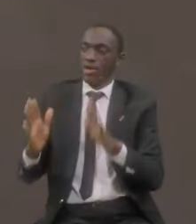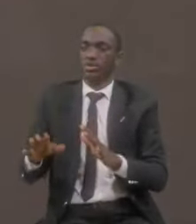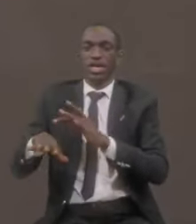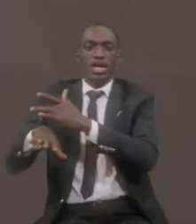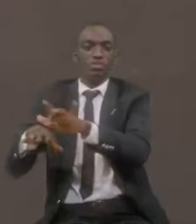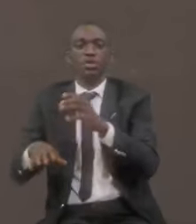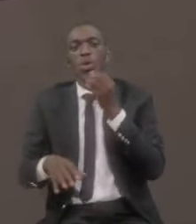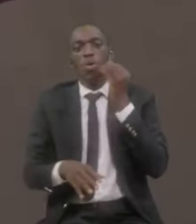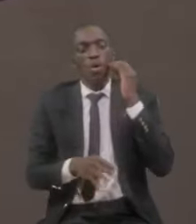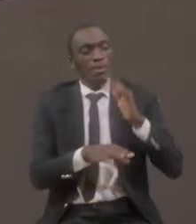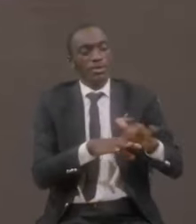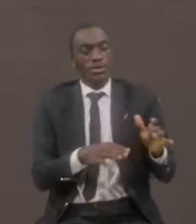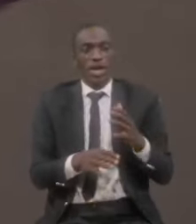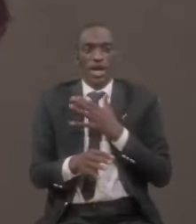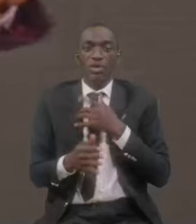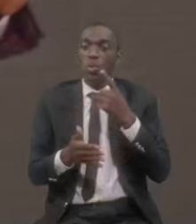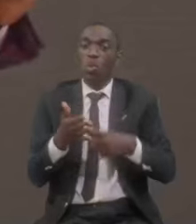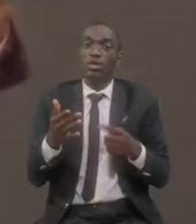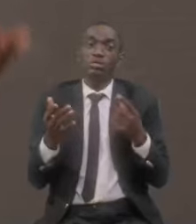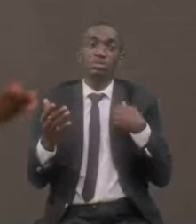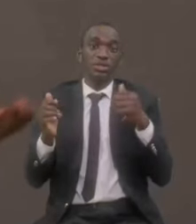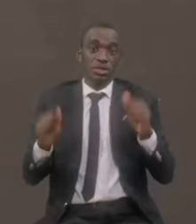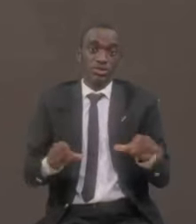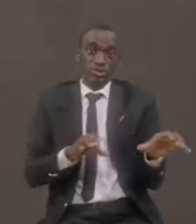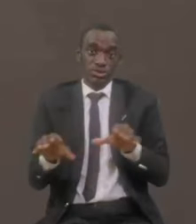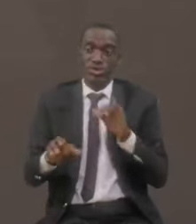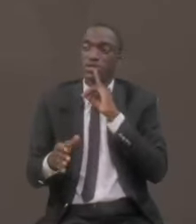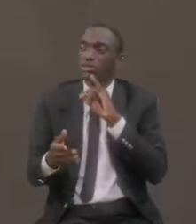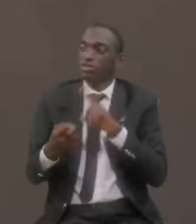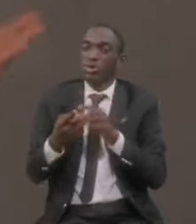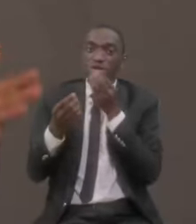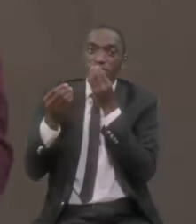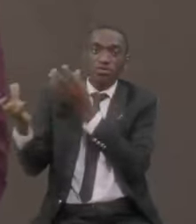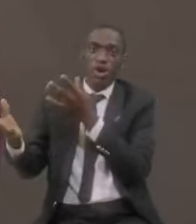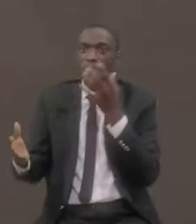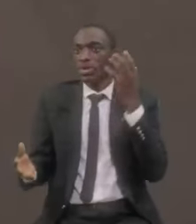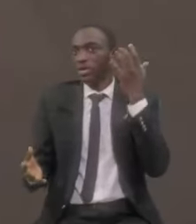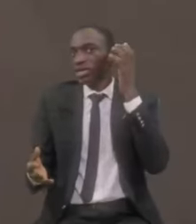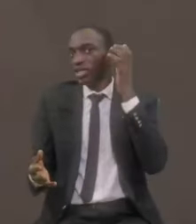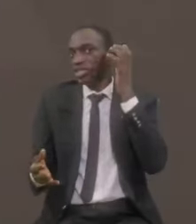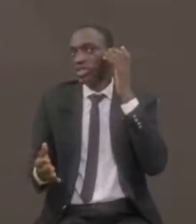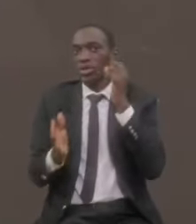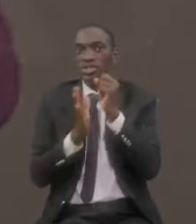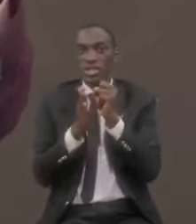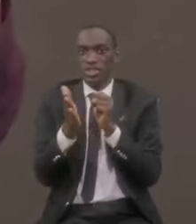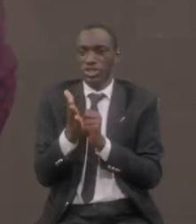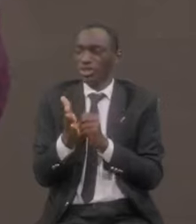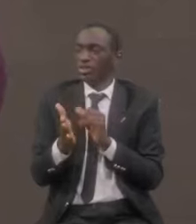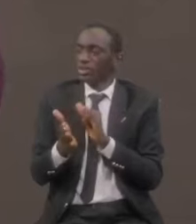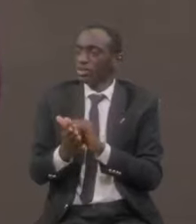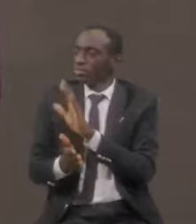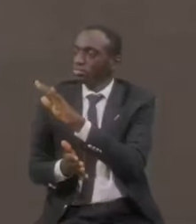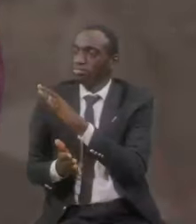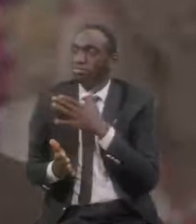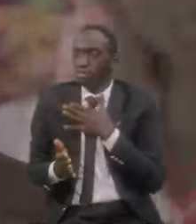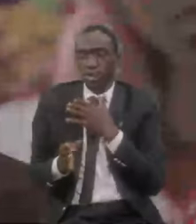c'est de dire à cette radio que dans ma condition là, si quelqu'un peut me